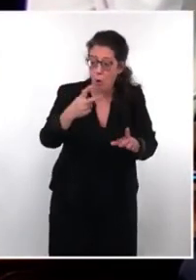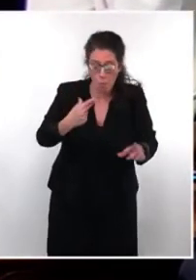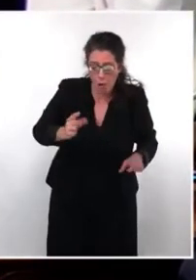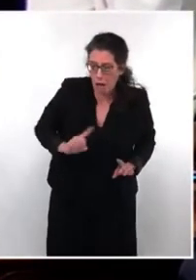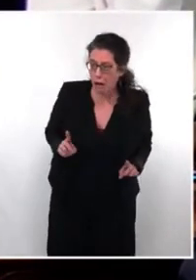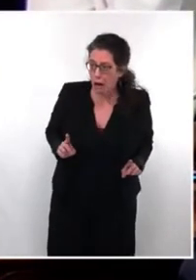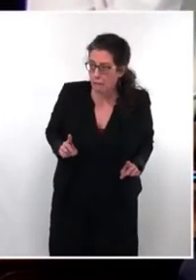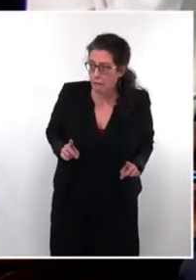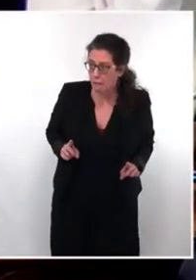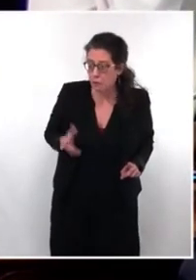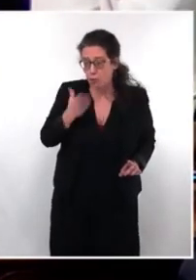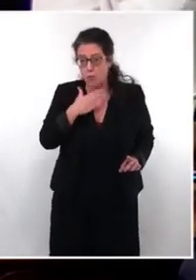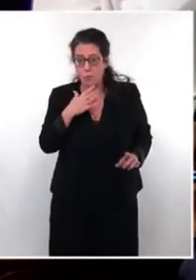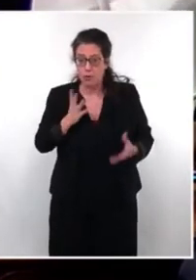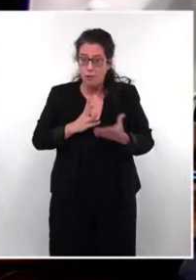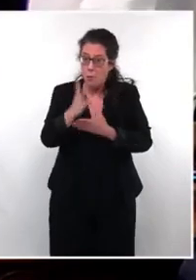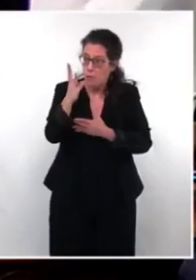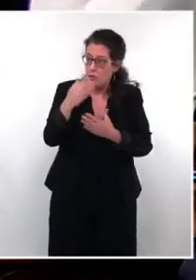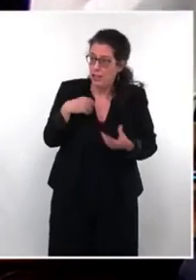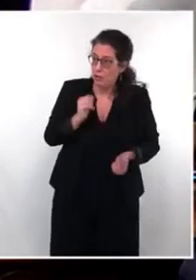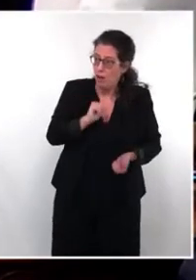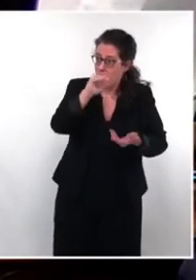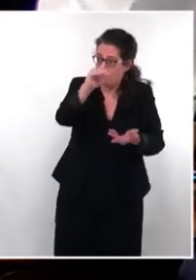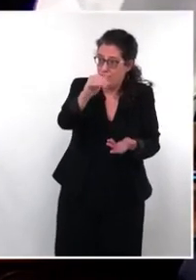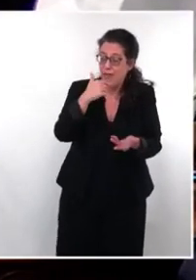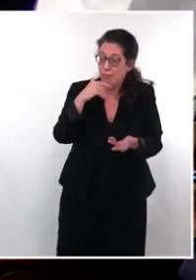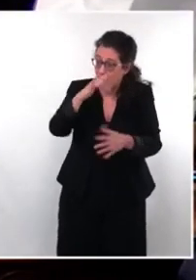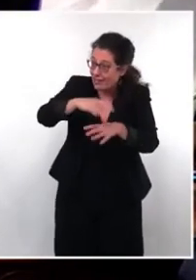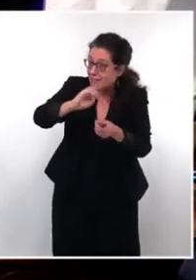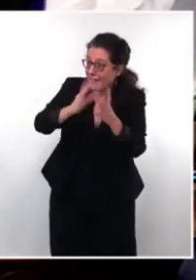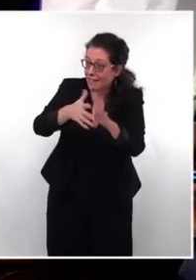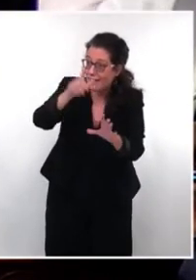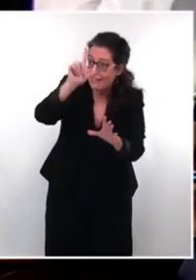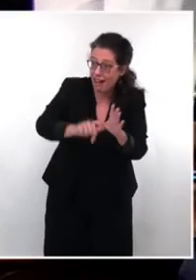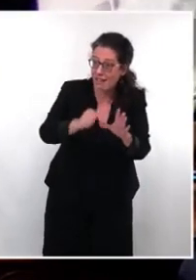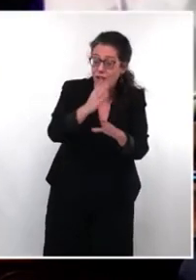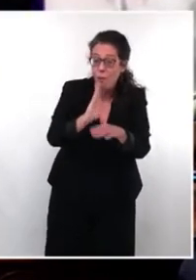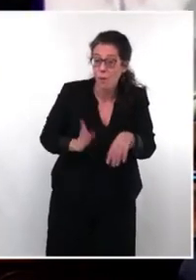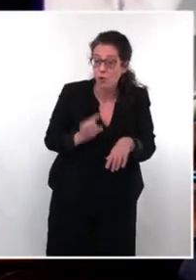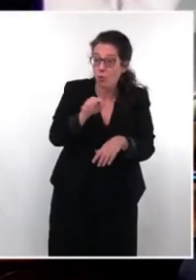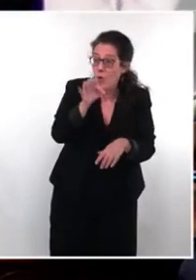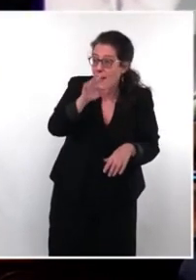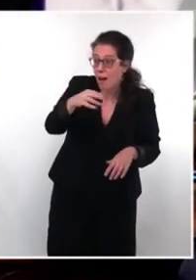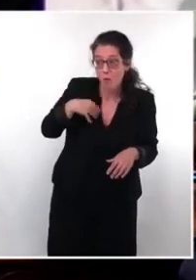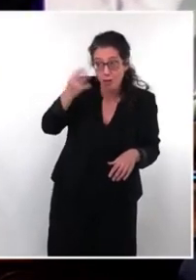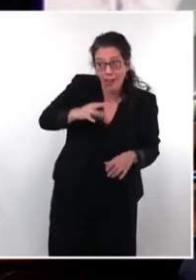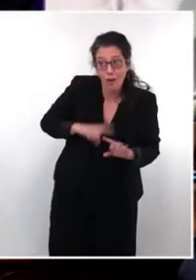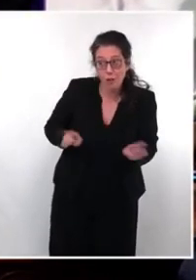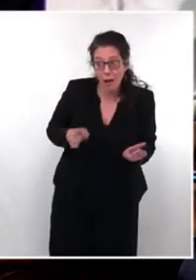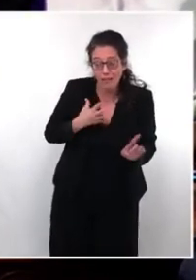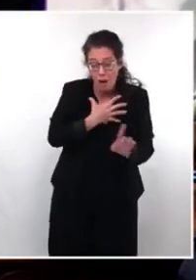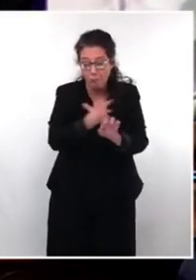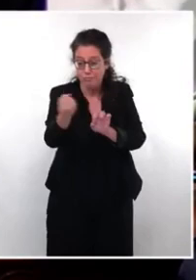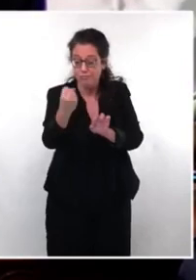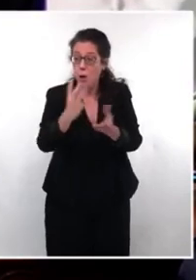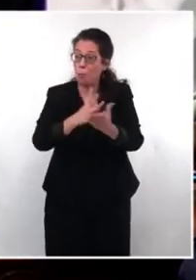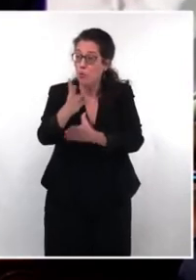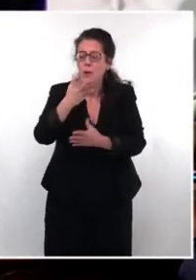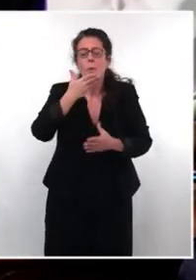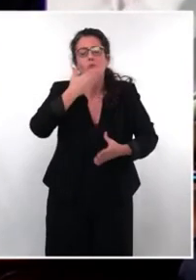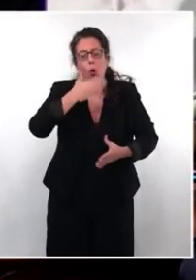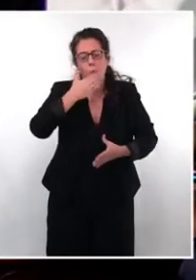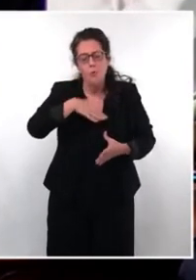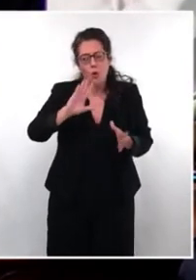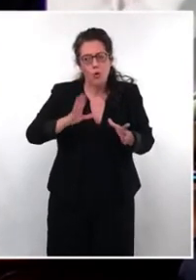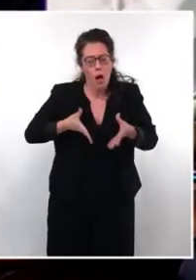projets qu'on a portés, relisez le projet de base 3 en 1, il est même sur le site internet de la ville. Bordeaux.fr, j'invente rien. Donc tous ces projets-là vont dans le bon sens. Comprenez